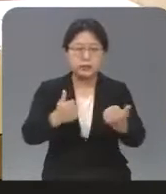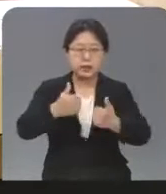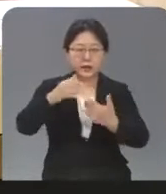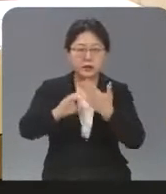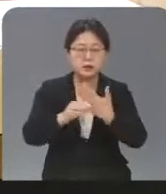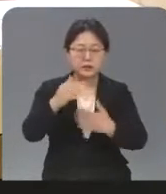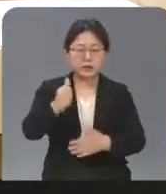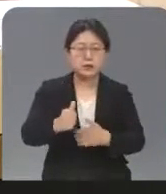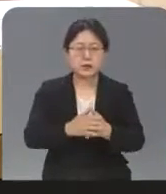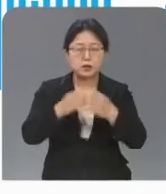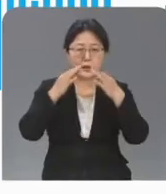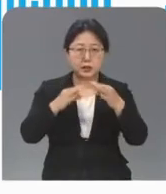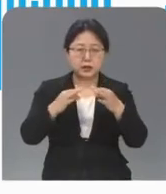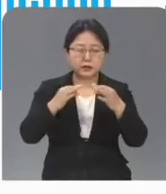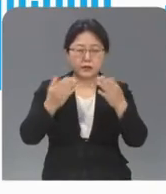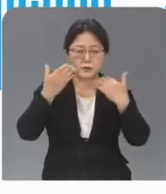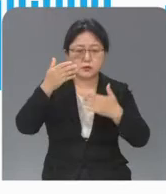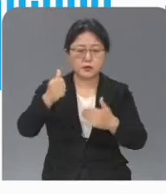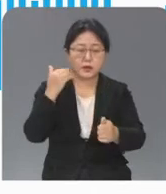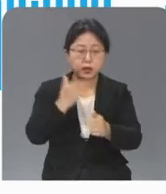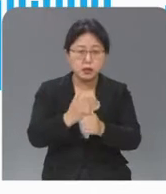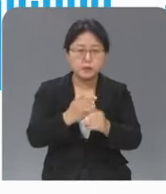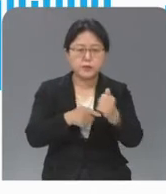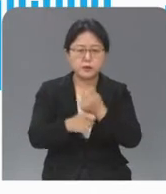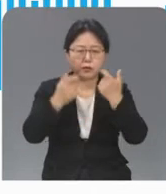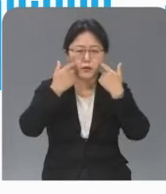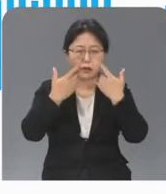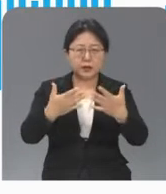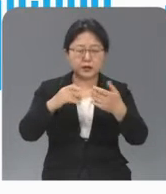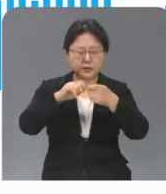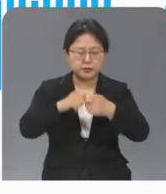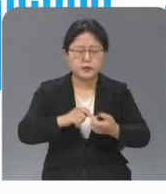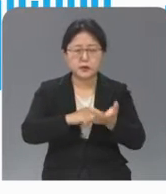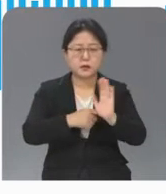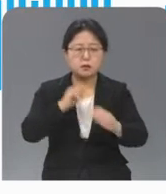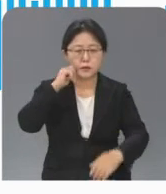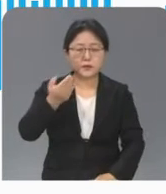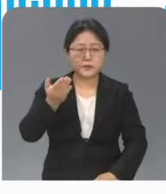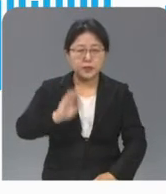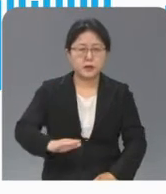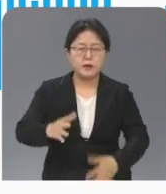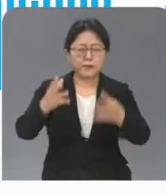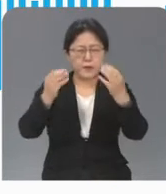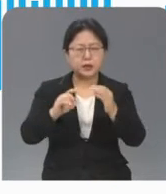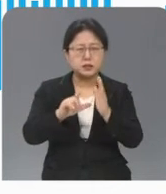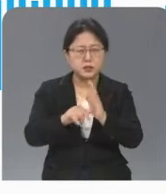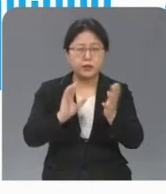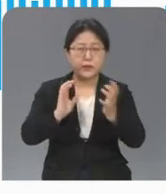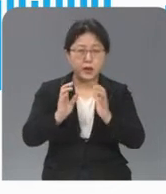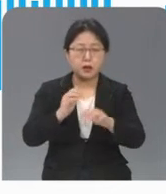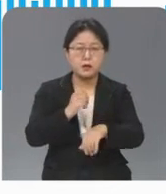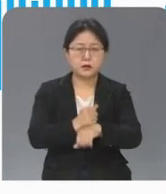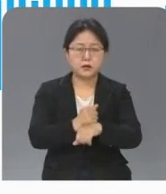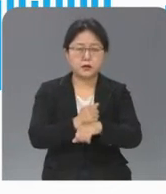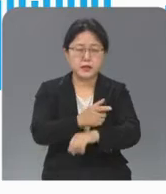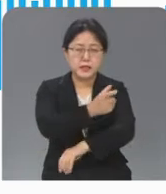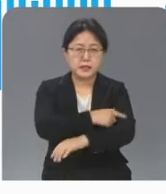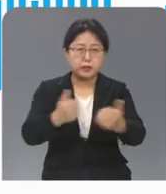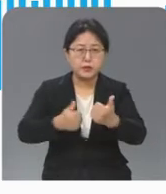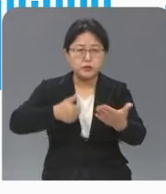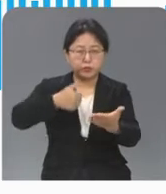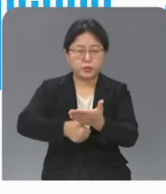이사장은 김 총장의 해임 사유를 현재로서는 구체적으로 밝히기 어렵다면서도 많은 시간 논의를 했고 이사들의